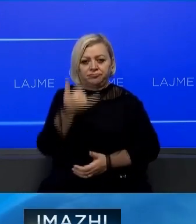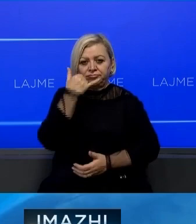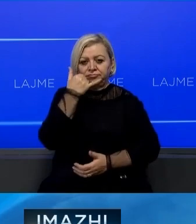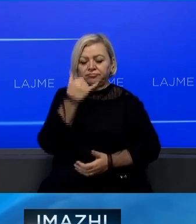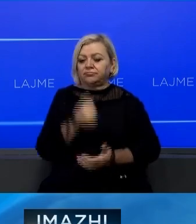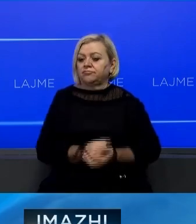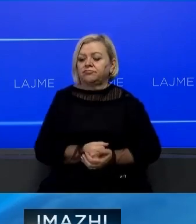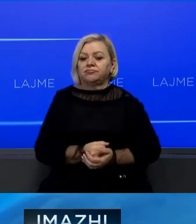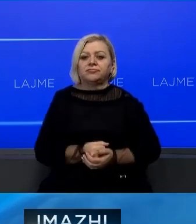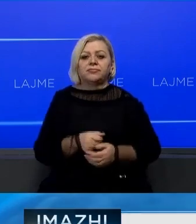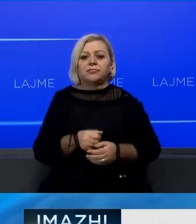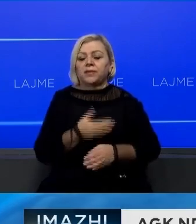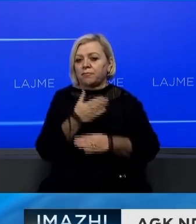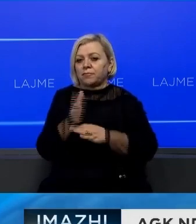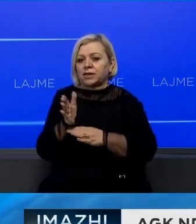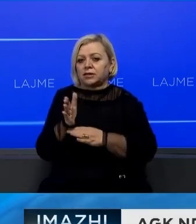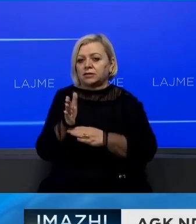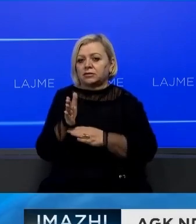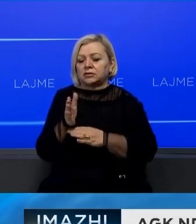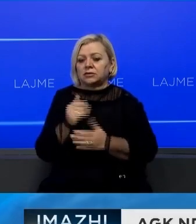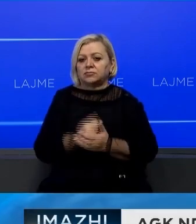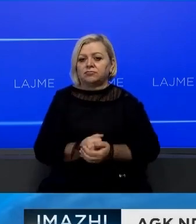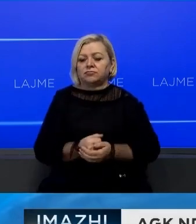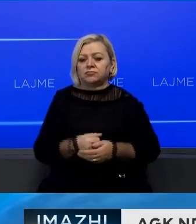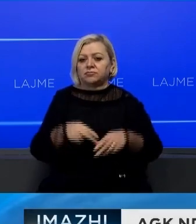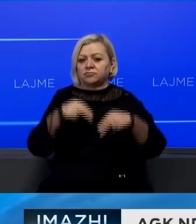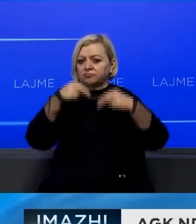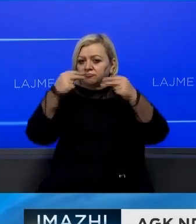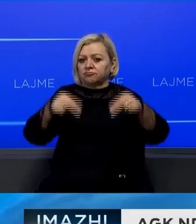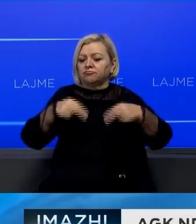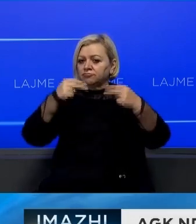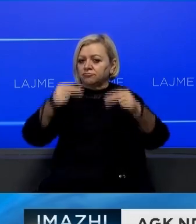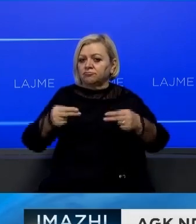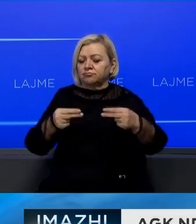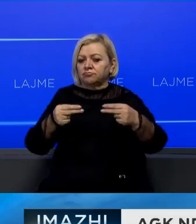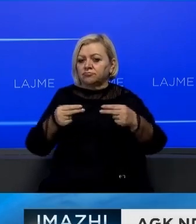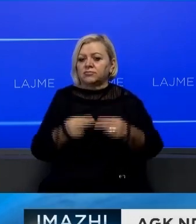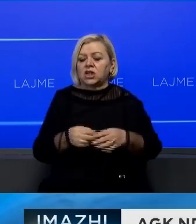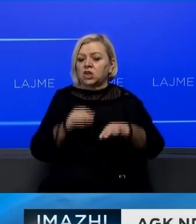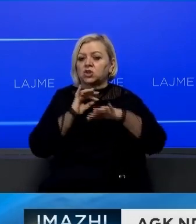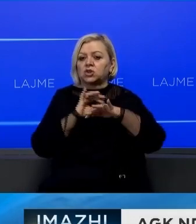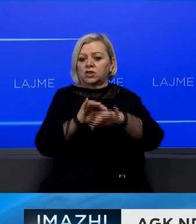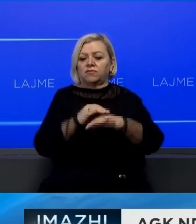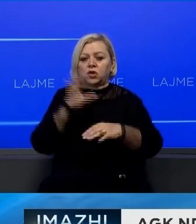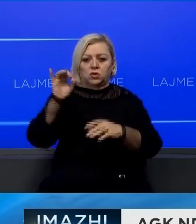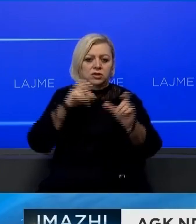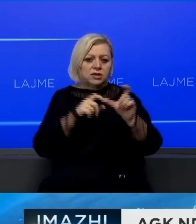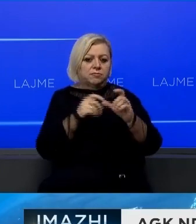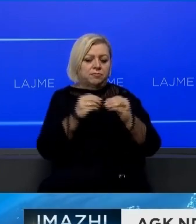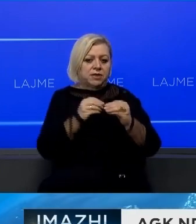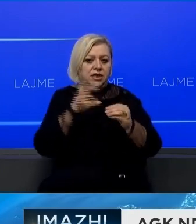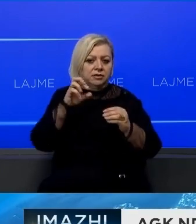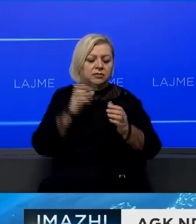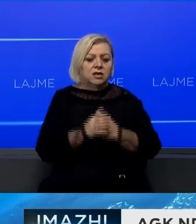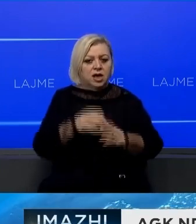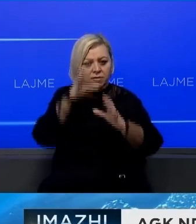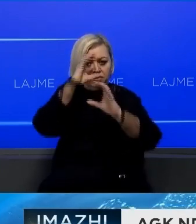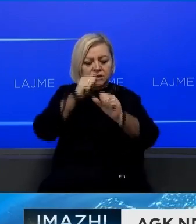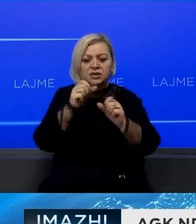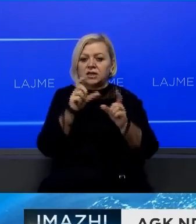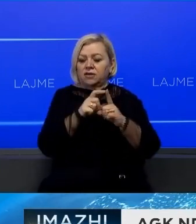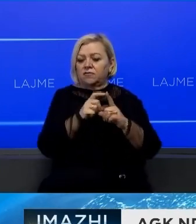e më pas të transmitojmë edhe adresimin në fakt të shefit të OSB-së ambasadorit